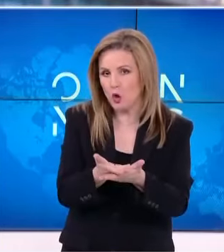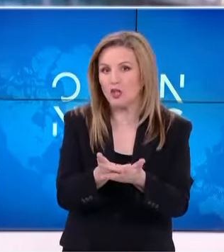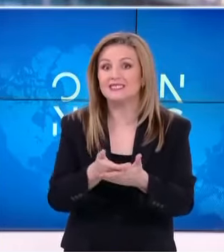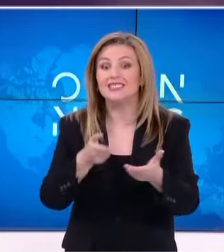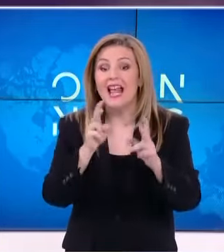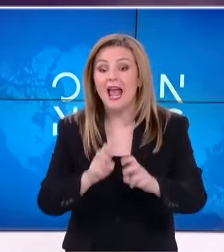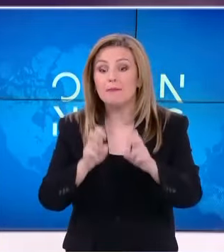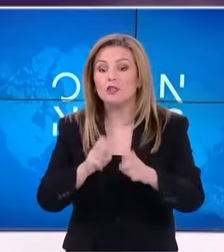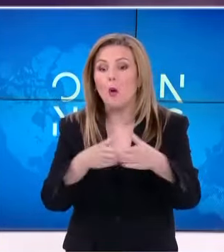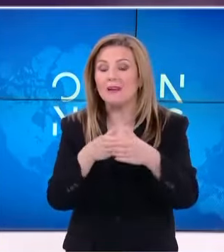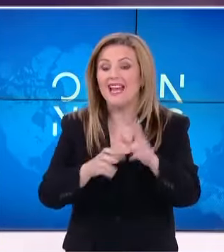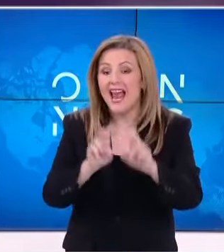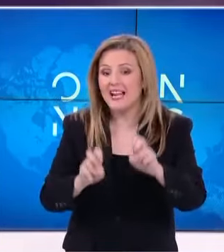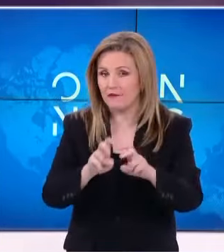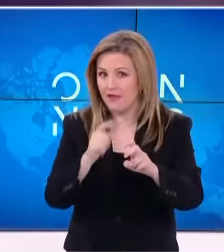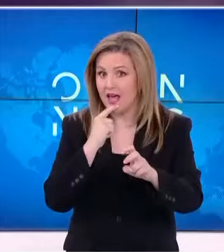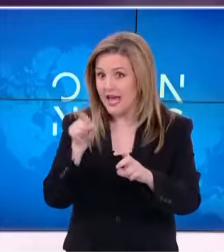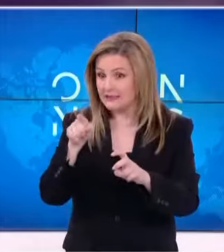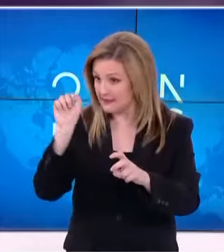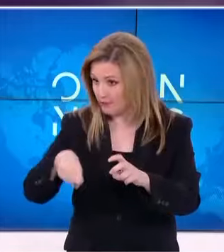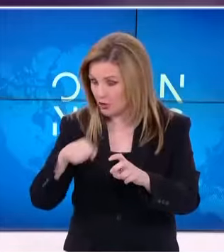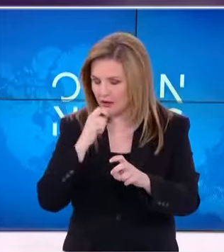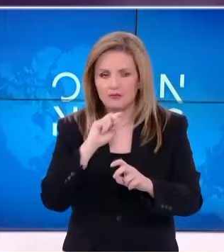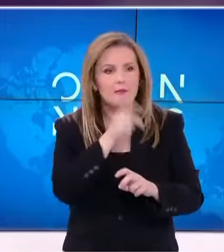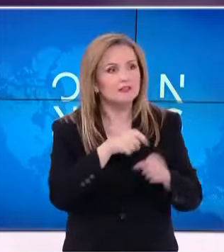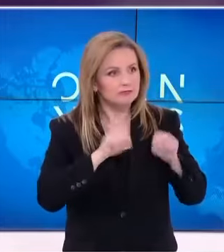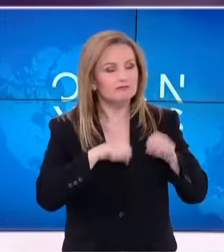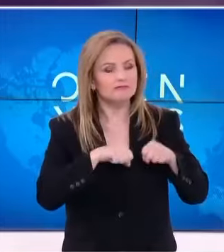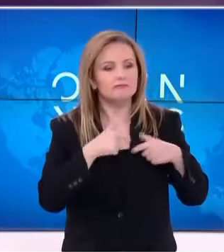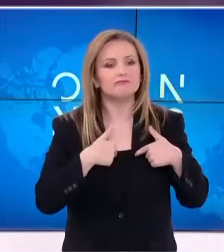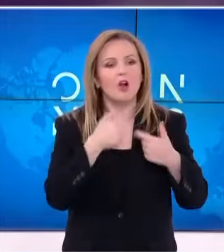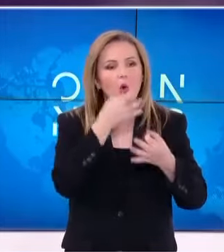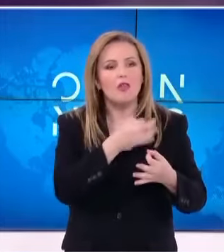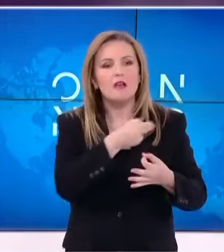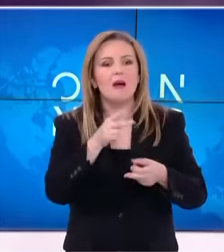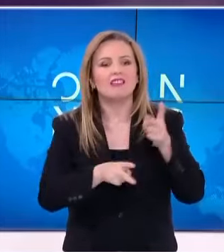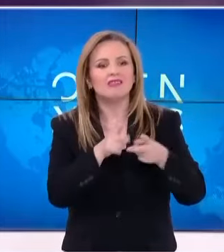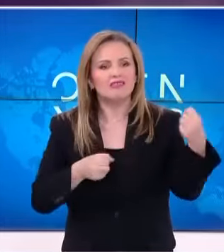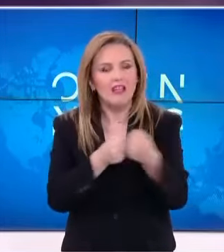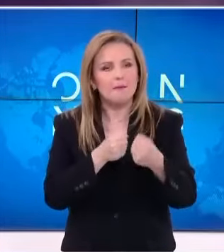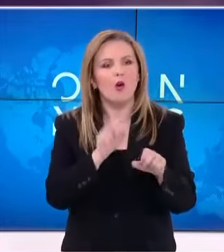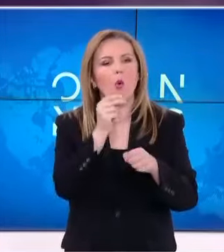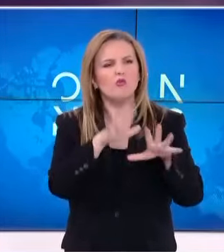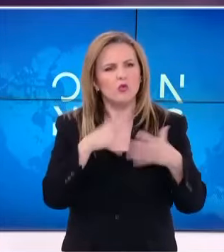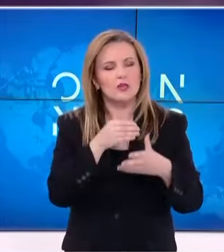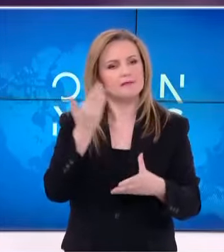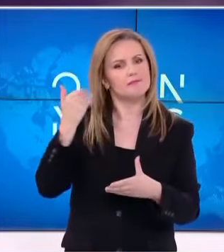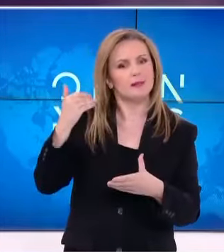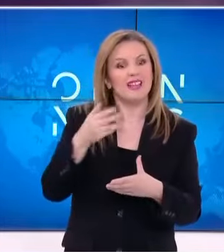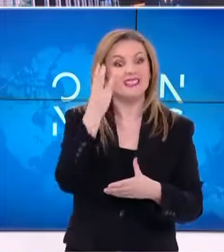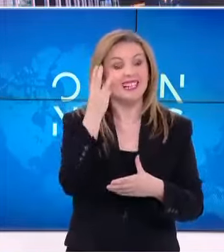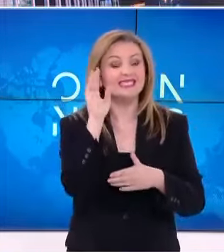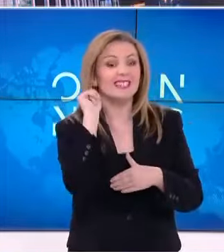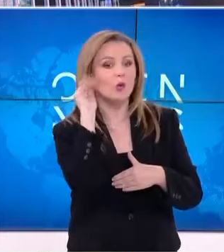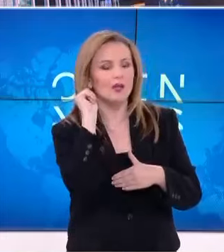στηρίξετε αυτονοήτως αυτά τα έχουμε πει διότι εγώ ξέρετε μιλάω για το έγκλημα των τεμπών στη βουλή απ τι από τις 3